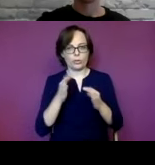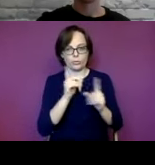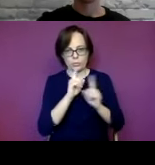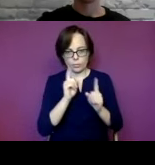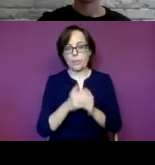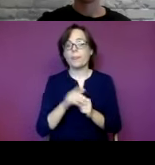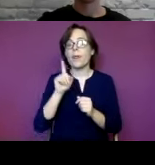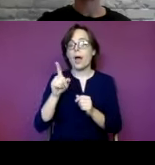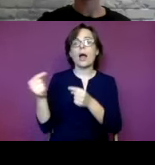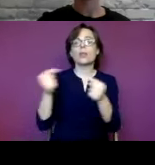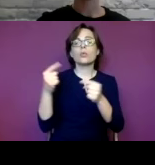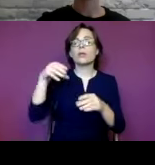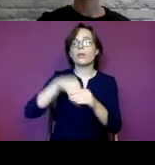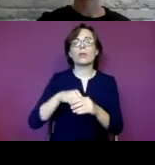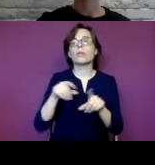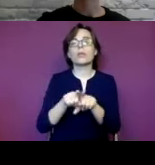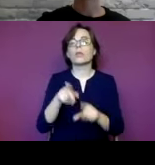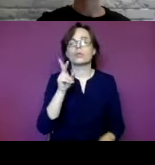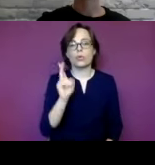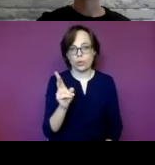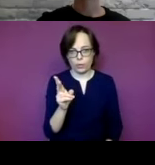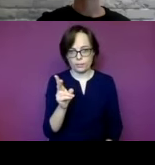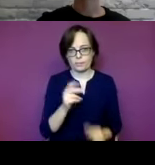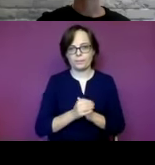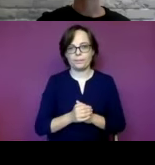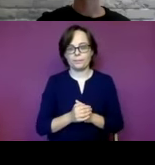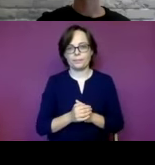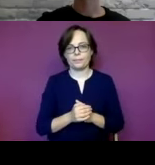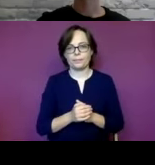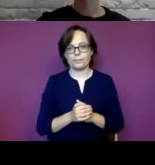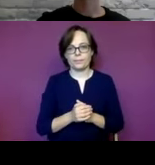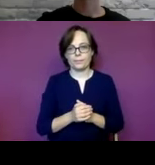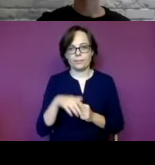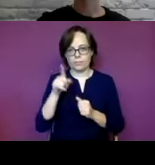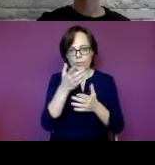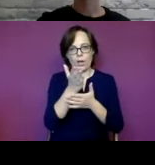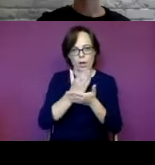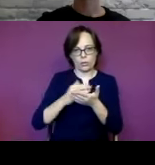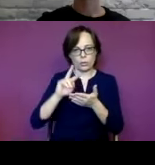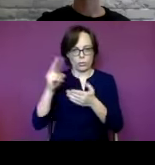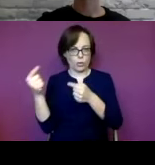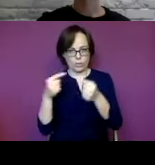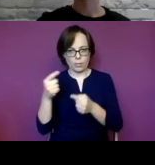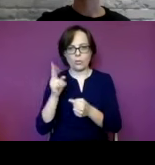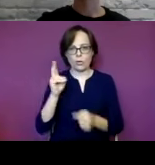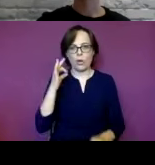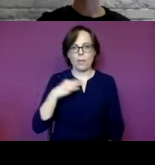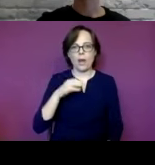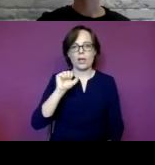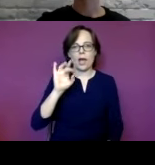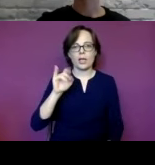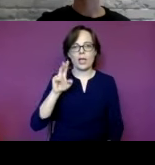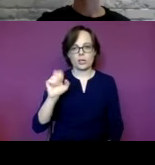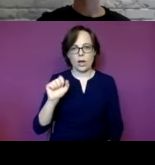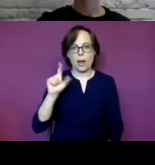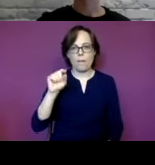naszymi dyskutantami i dyskutantkami dzisiaj w części debaty będzie pani Agnieszka Pajączkowska,